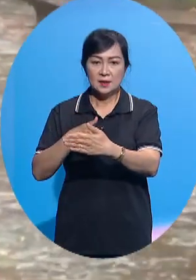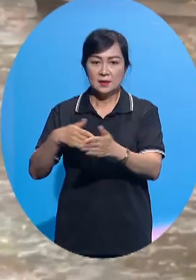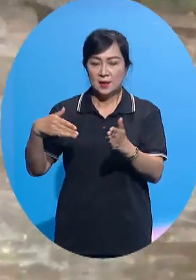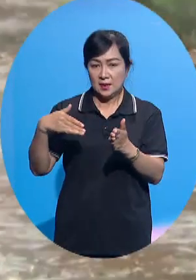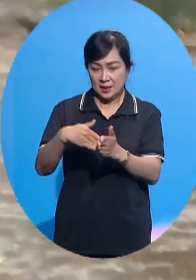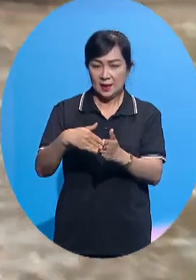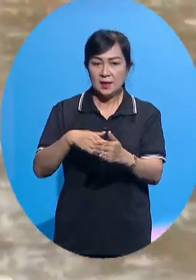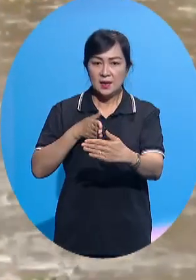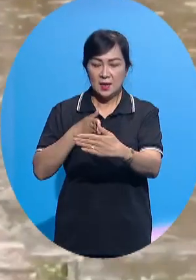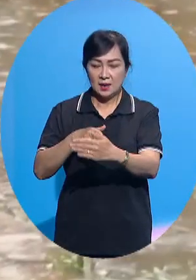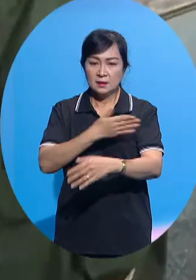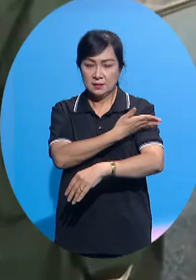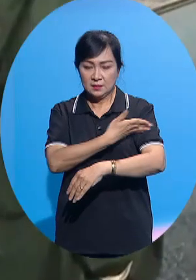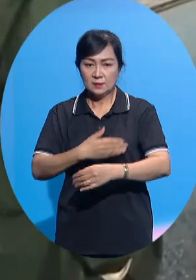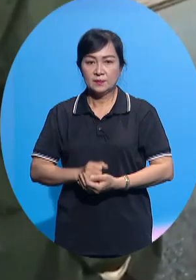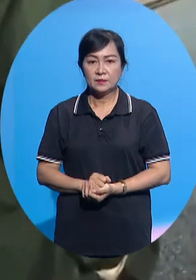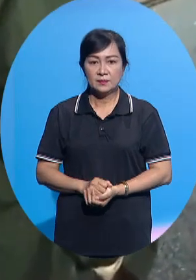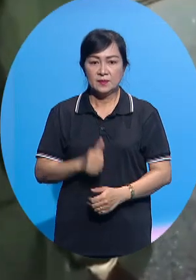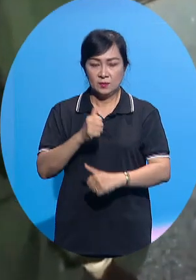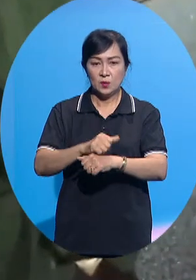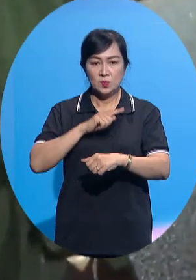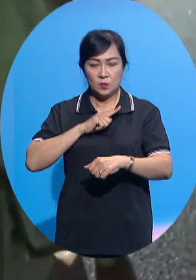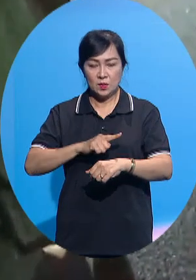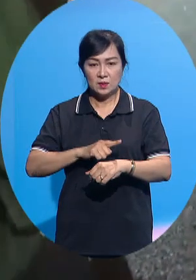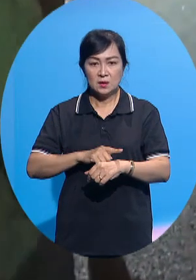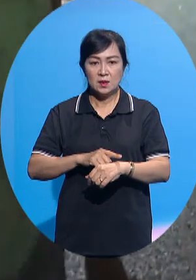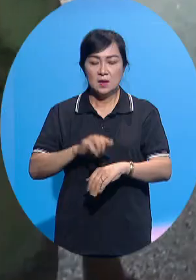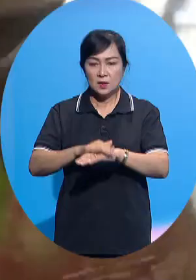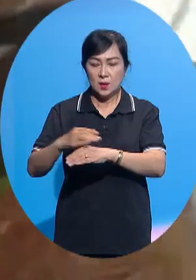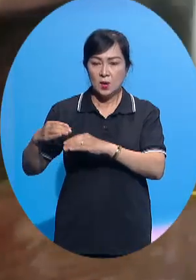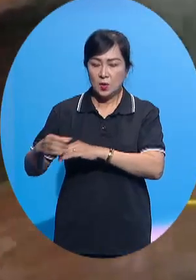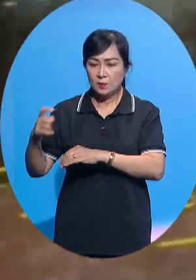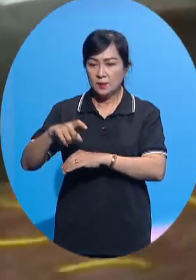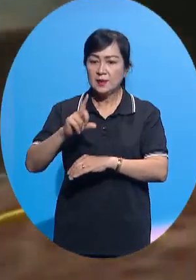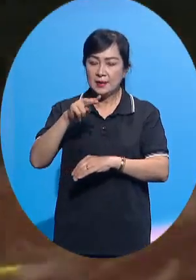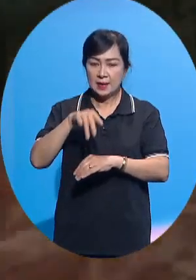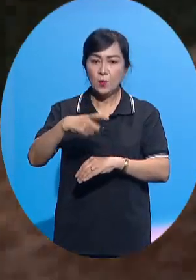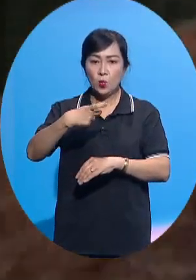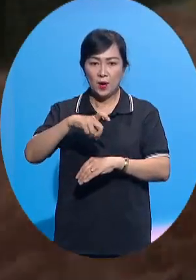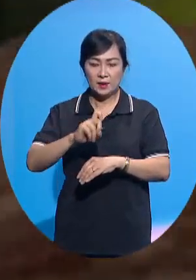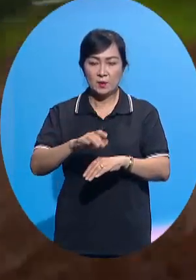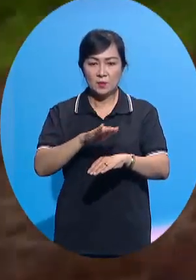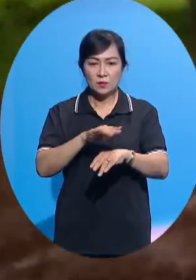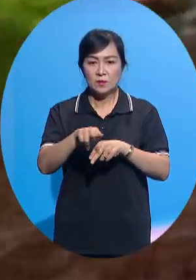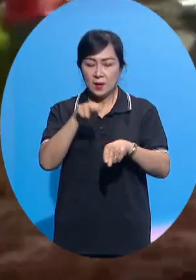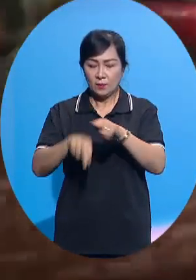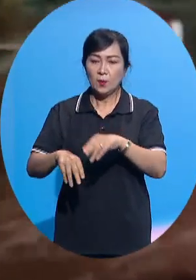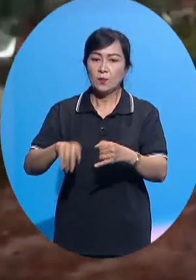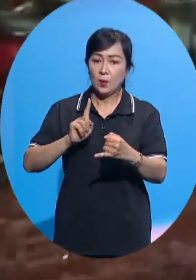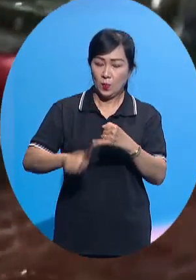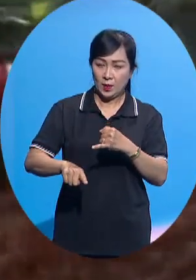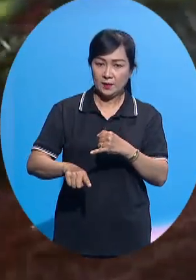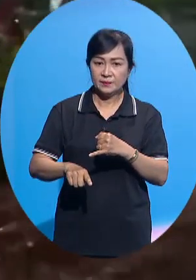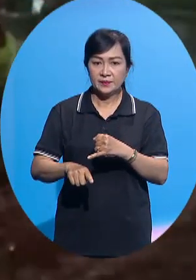và hạn chế tố đa thương vong chính phủ Trung Quốc đã cử các nhóm công tác tới Hải Nam và Quảng Đông để đều phối khắc phục hậu quả